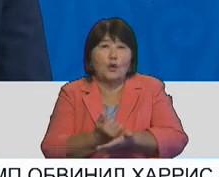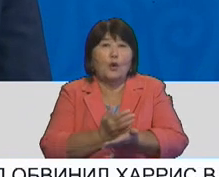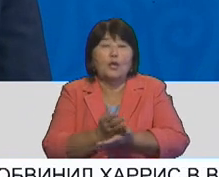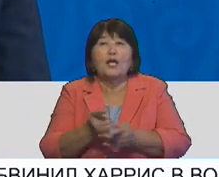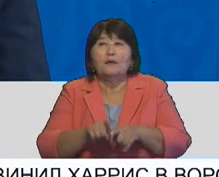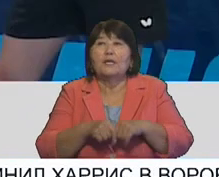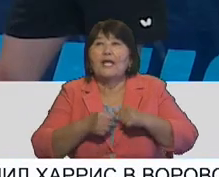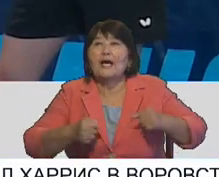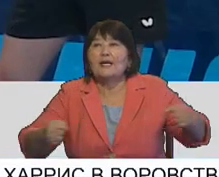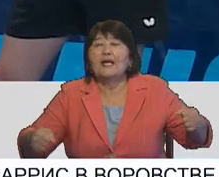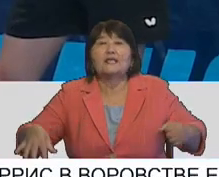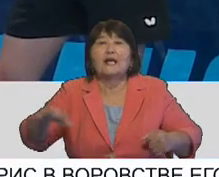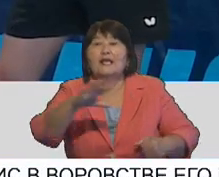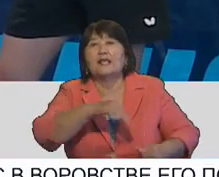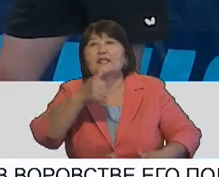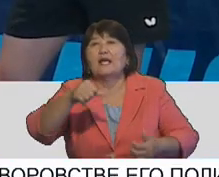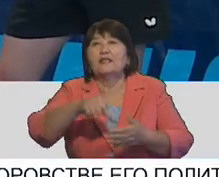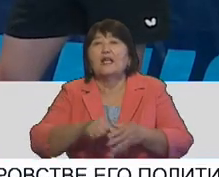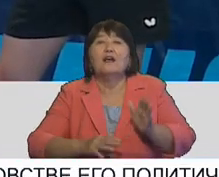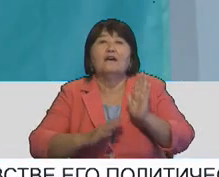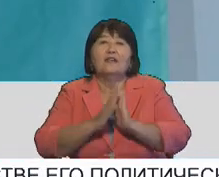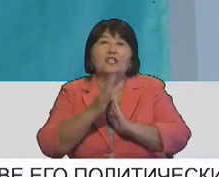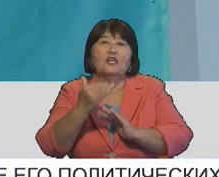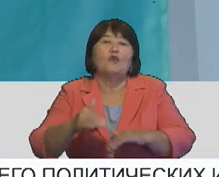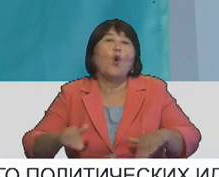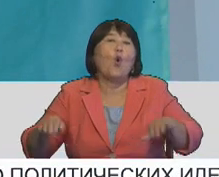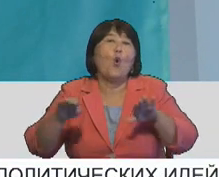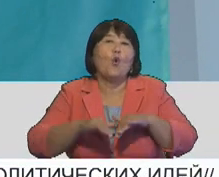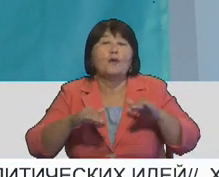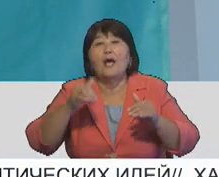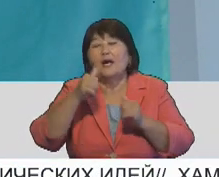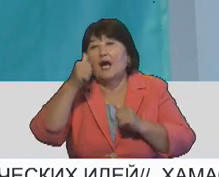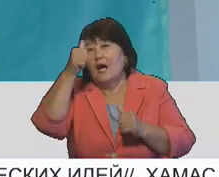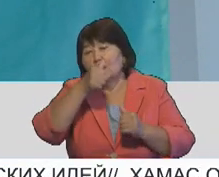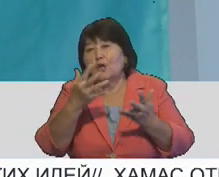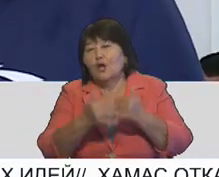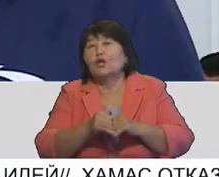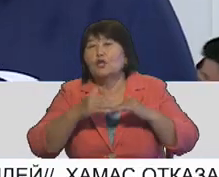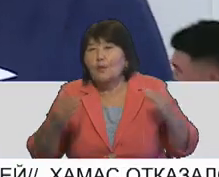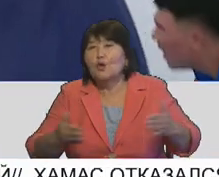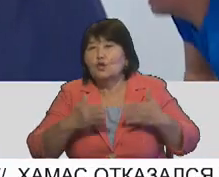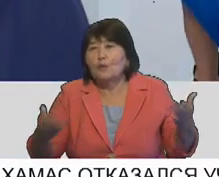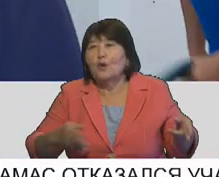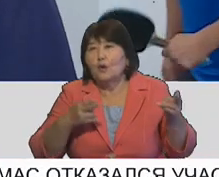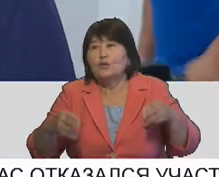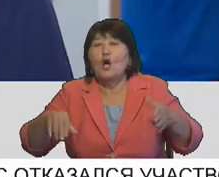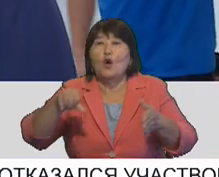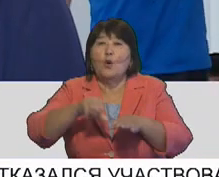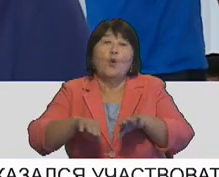значительно расширилась география соревнований, вырос их уровень. С каждым годом количество все больше и больше приезжает. Уровень